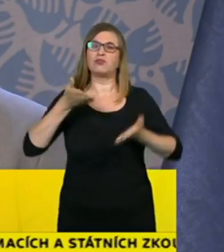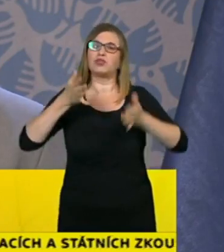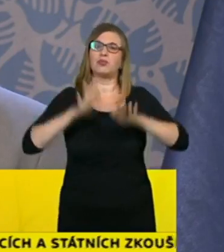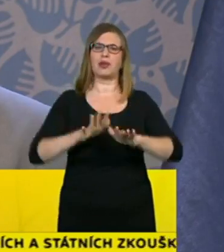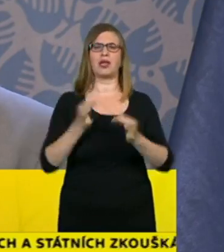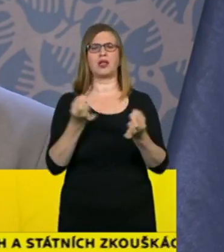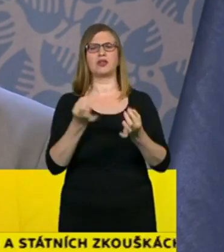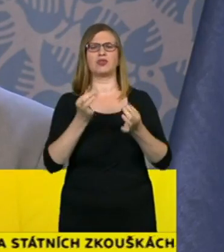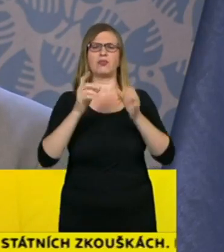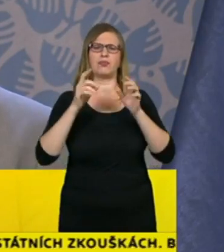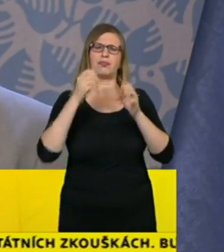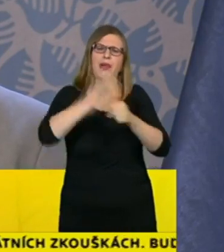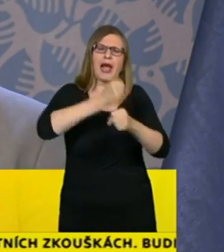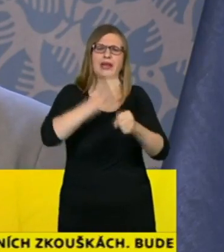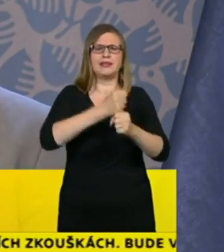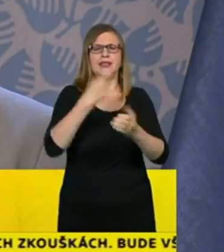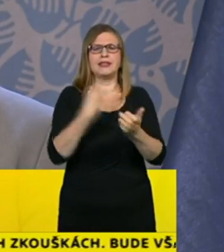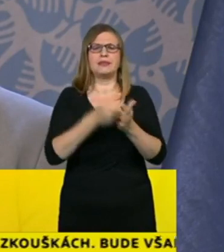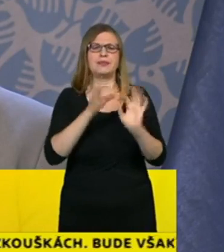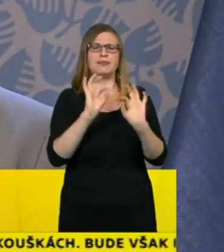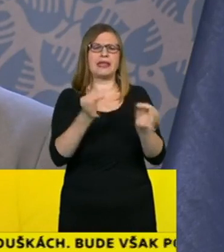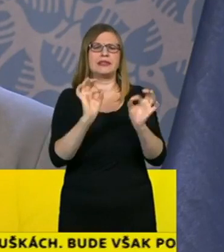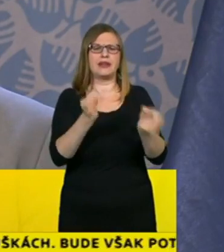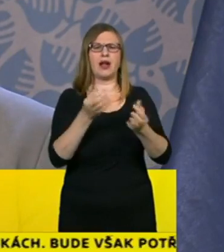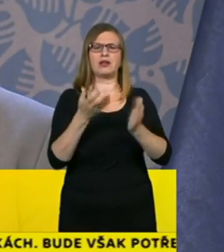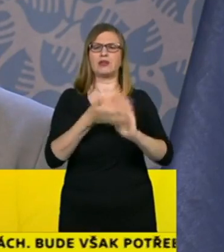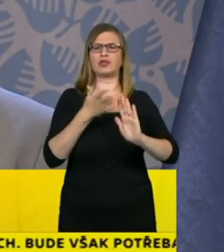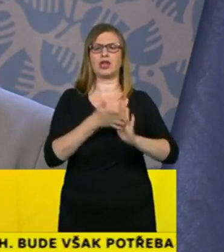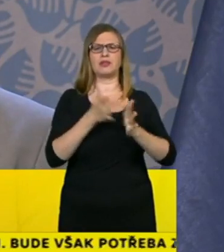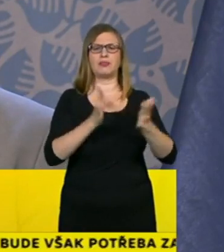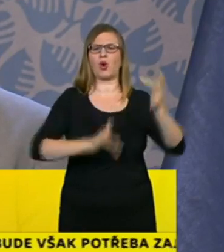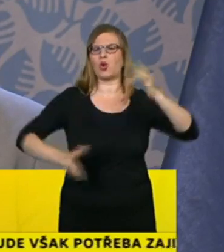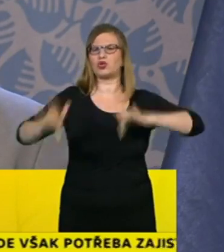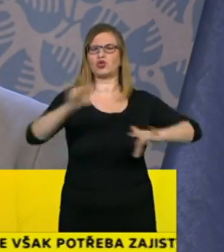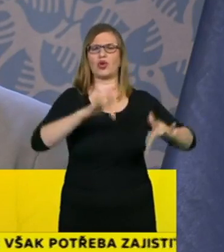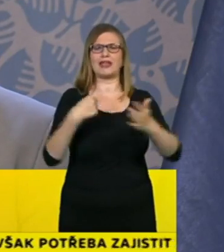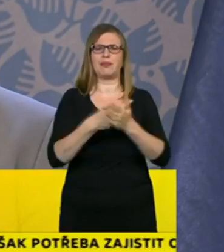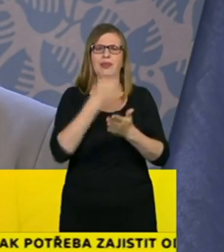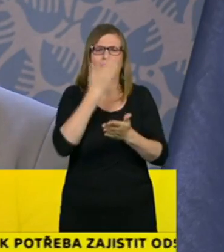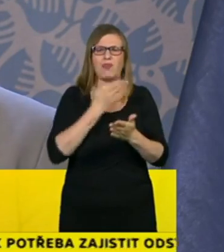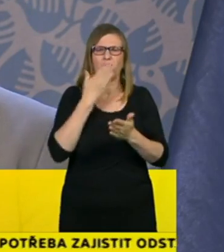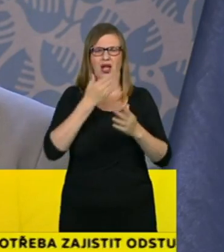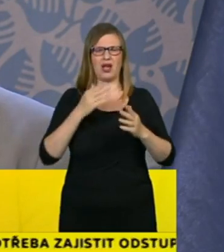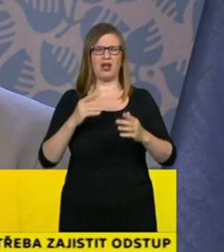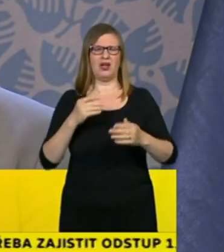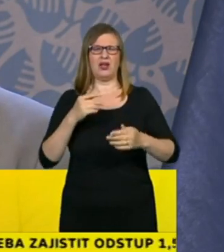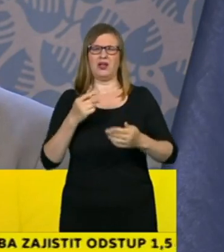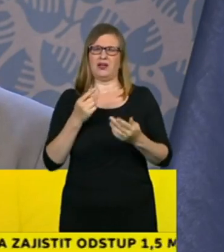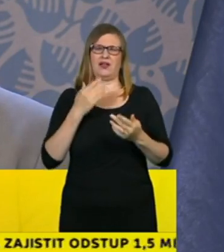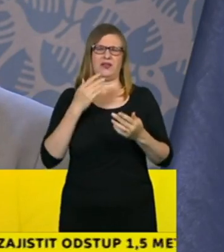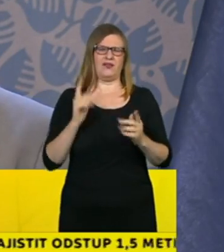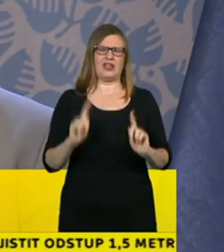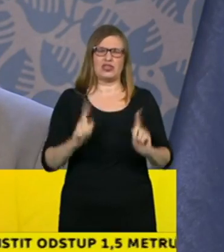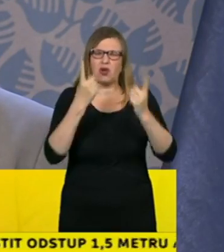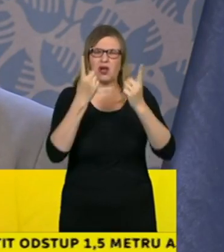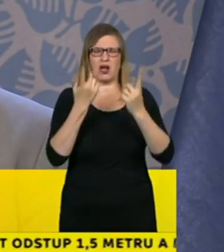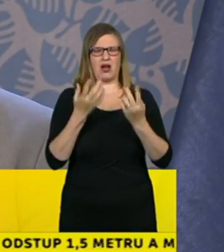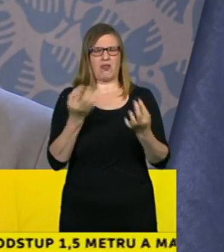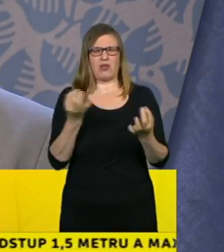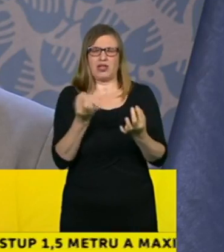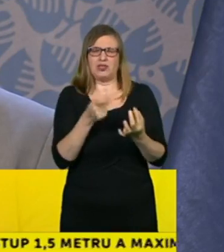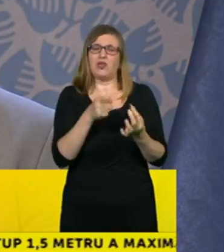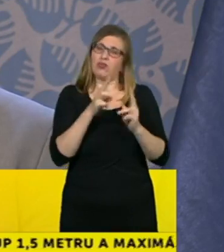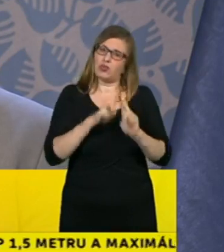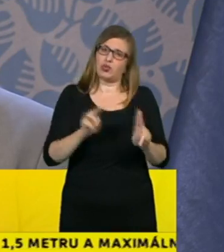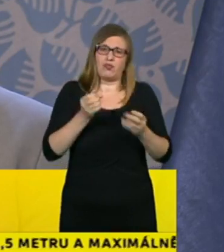profesí, které jsou v prostoru, kde je zvýšená teplota, může dojít k dalšímu rozvolnění, a totéž se týká